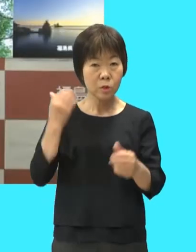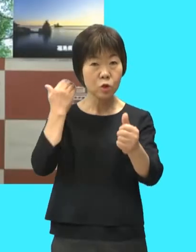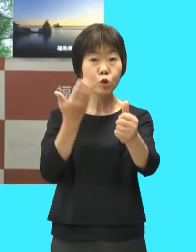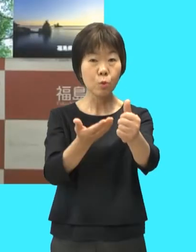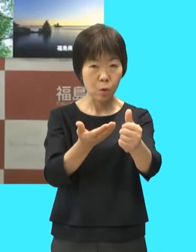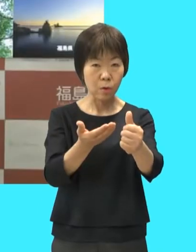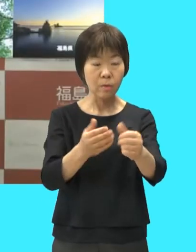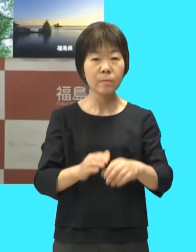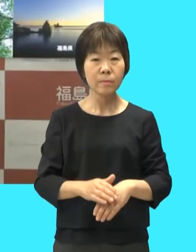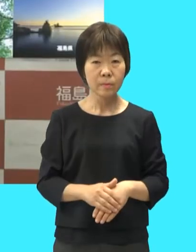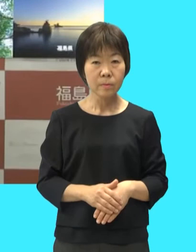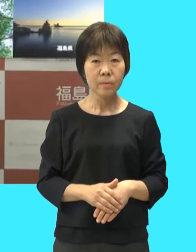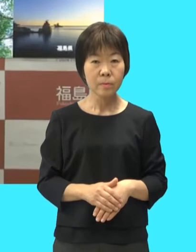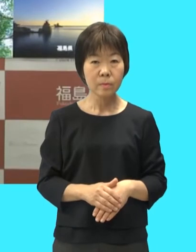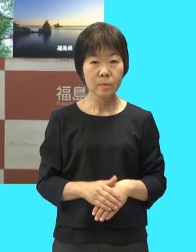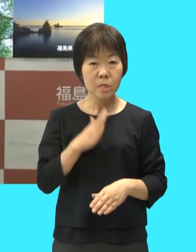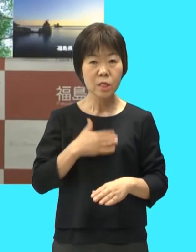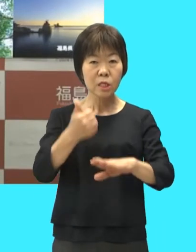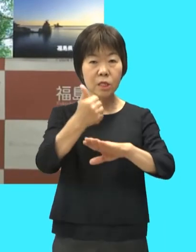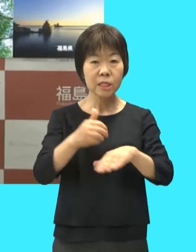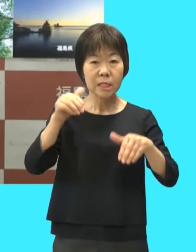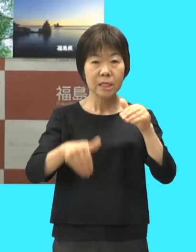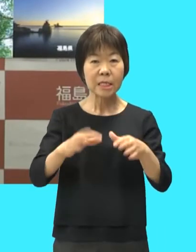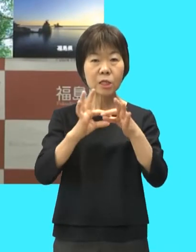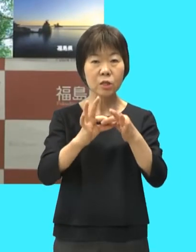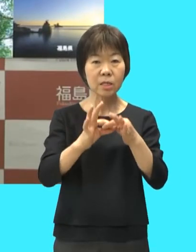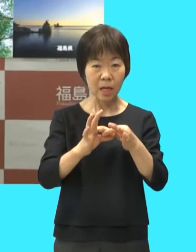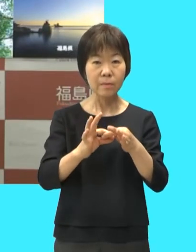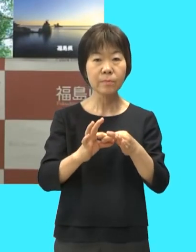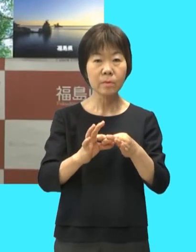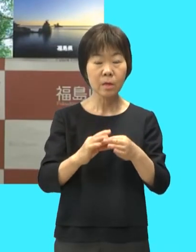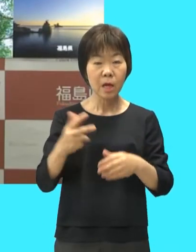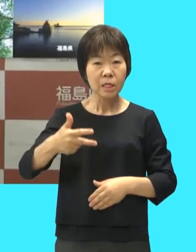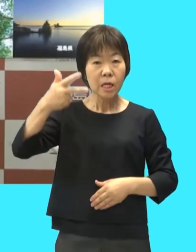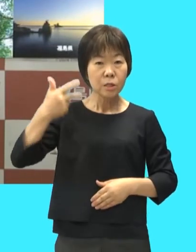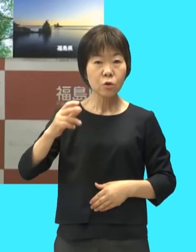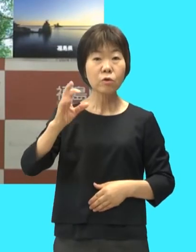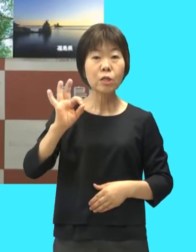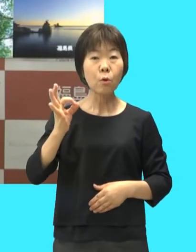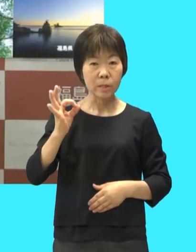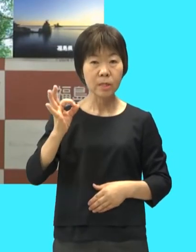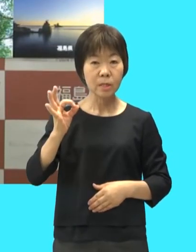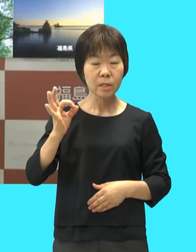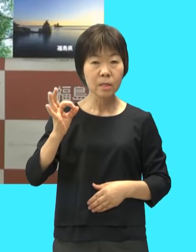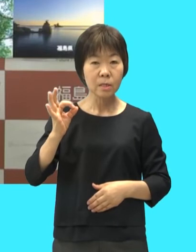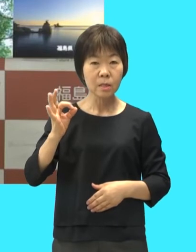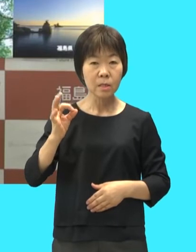おはようございます。 知事選挙についてお伺いしたいと思います。先週の金曜日にですね、